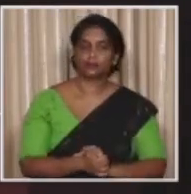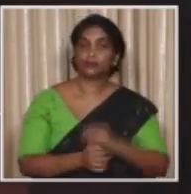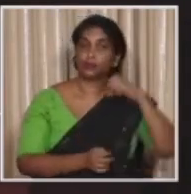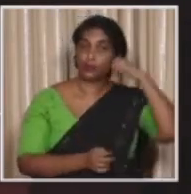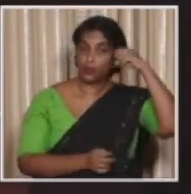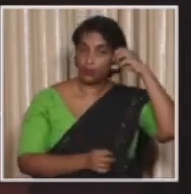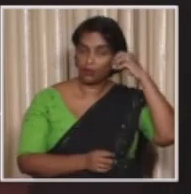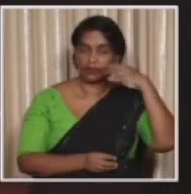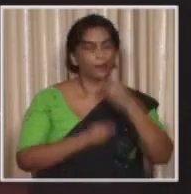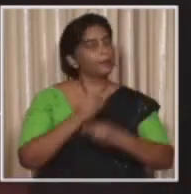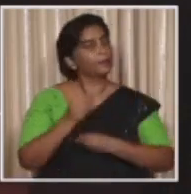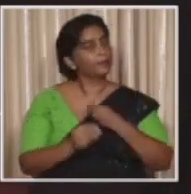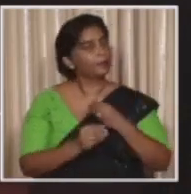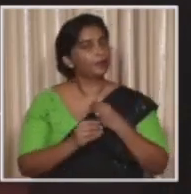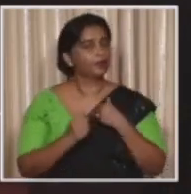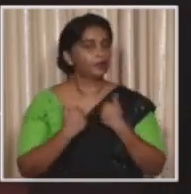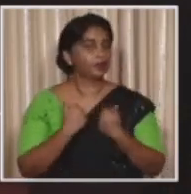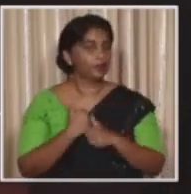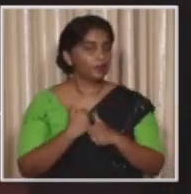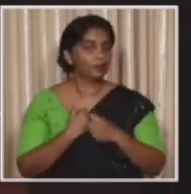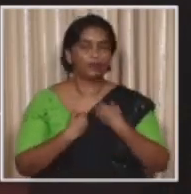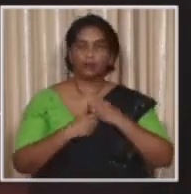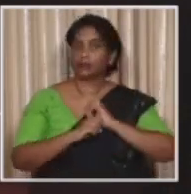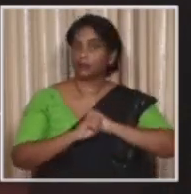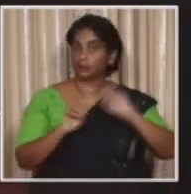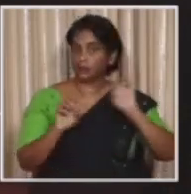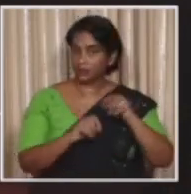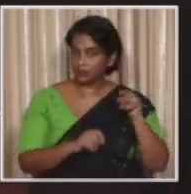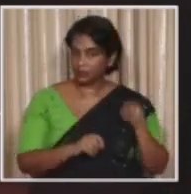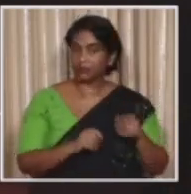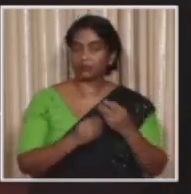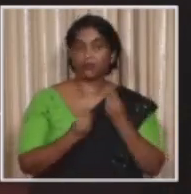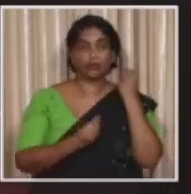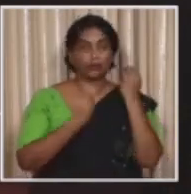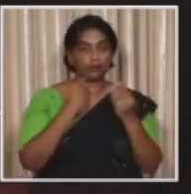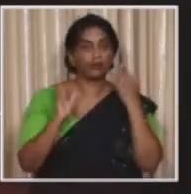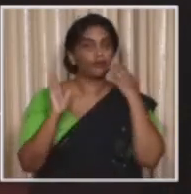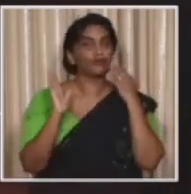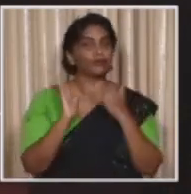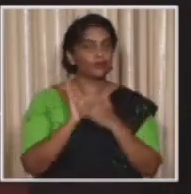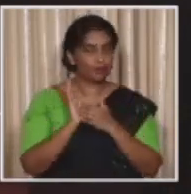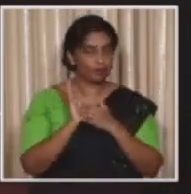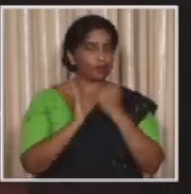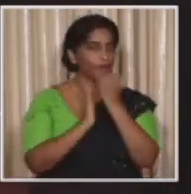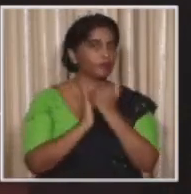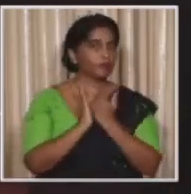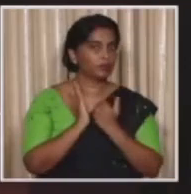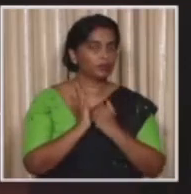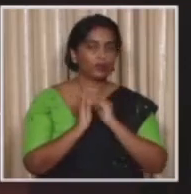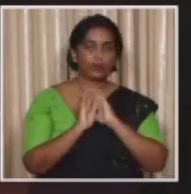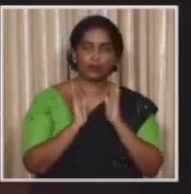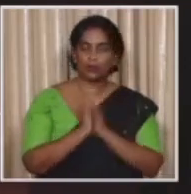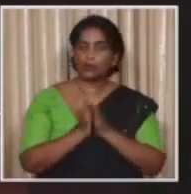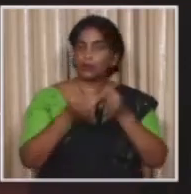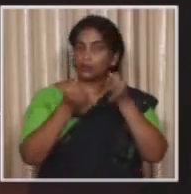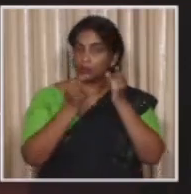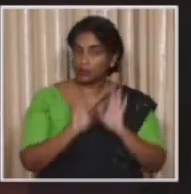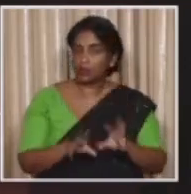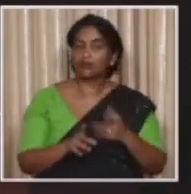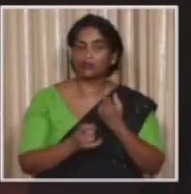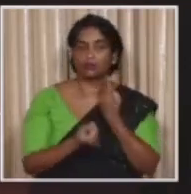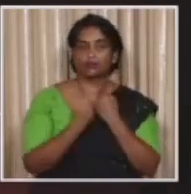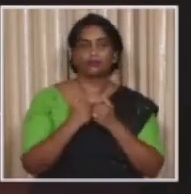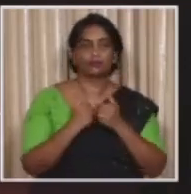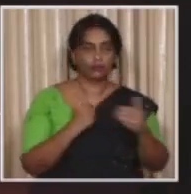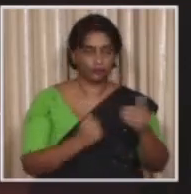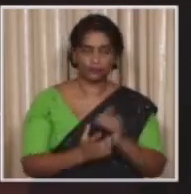විදුලි බල උත්පාදනය සම්ප්‍රේෂණය බෙදා හැරීම සැපයුම යන මේ කරුණු කාරණා නිසි නියාමනයට ලක්